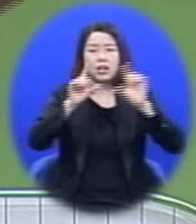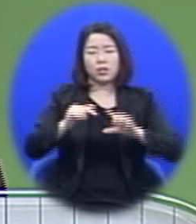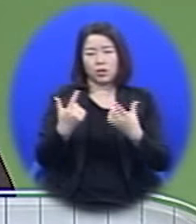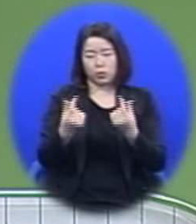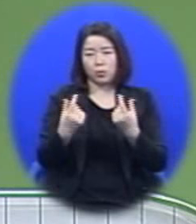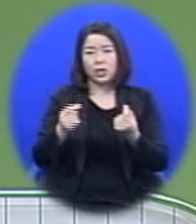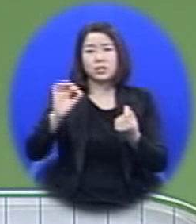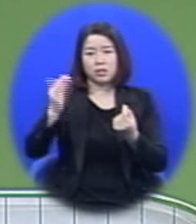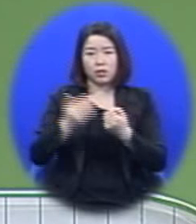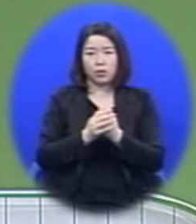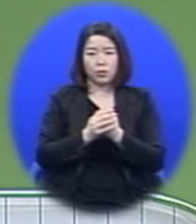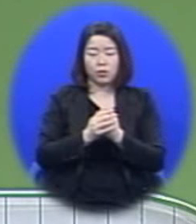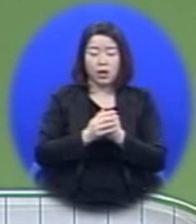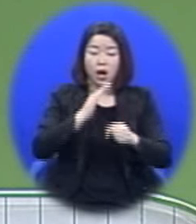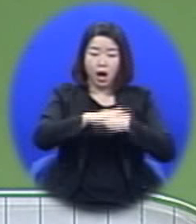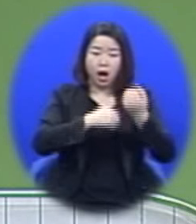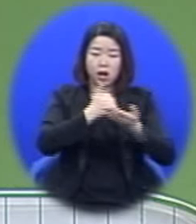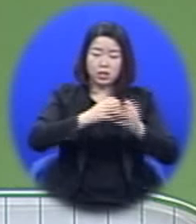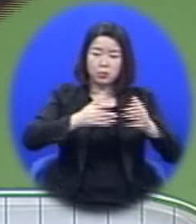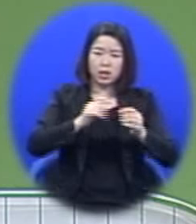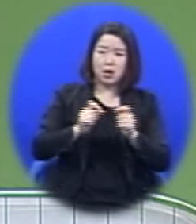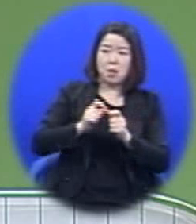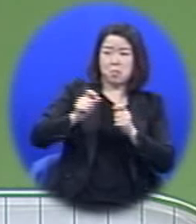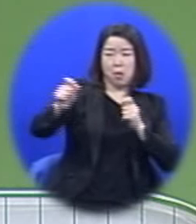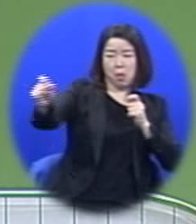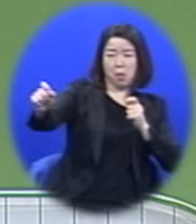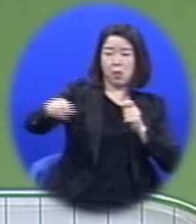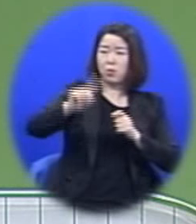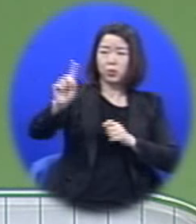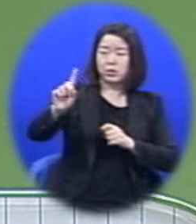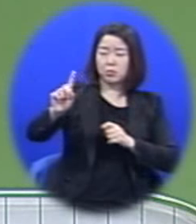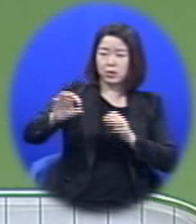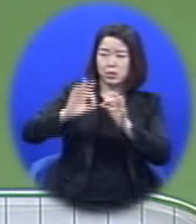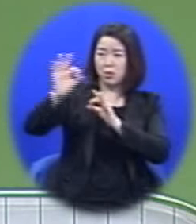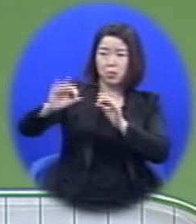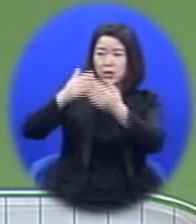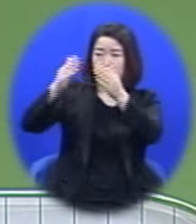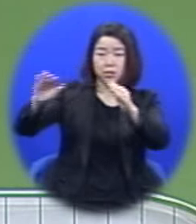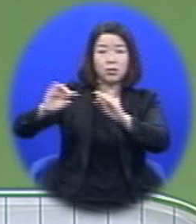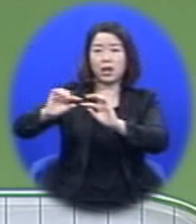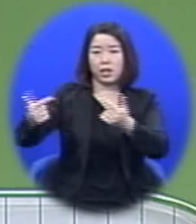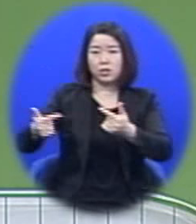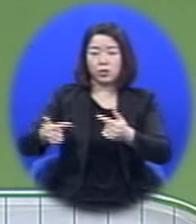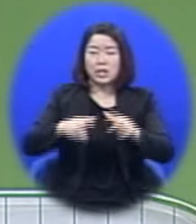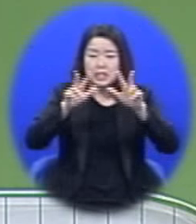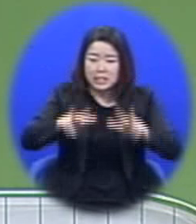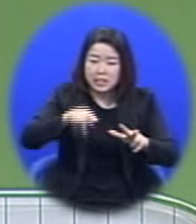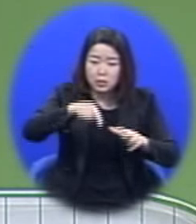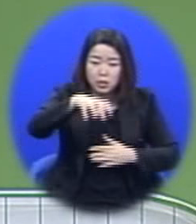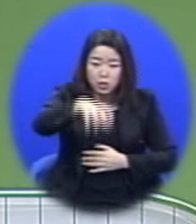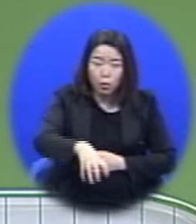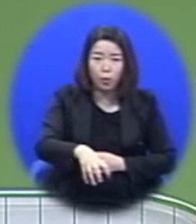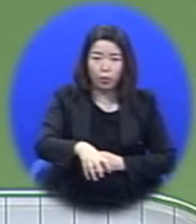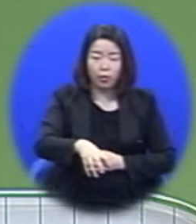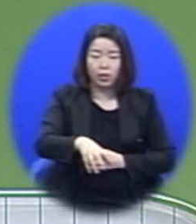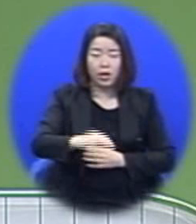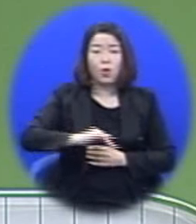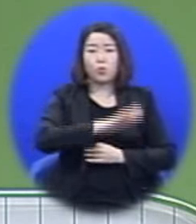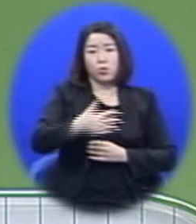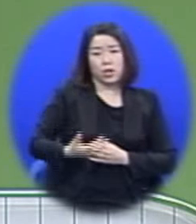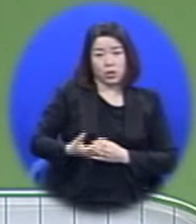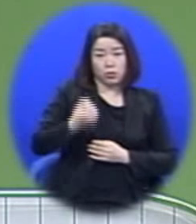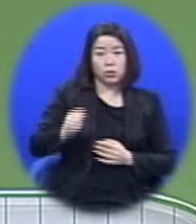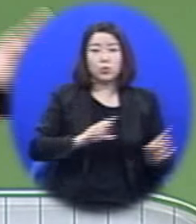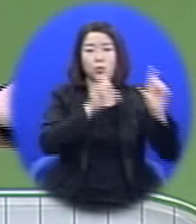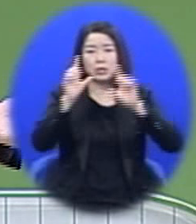나라는 저기 저기 어디 있는 영원한 성만 아닙니다. 지금 바로 이 시간, 지금 바로 여기에서 우리가 누리고